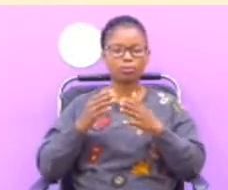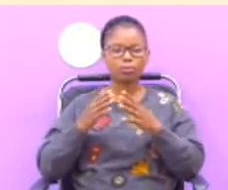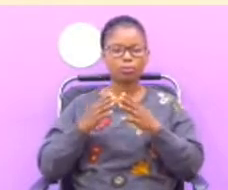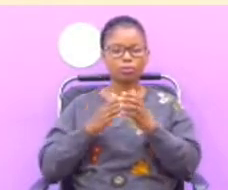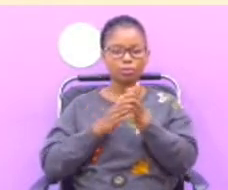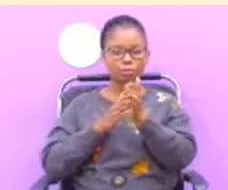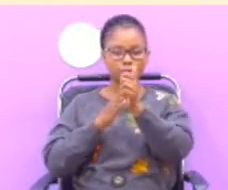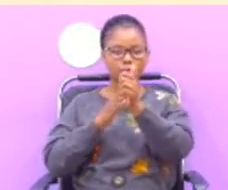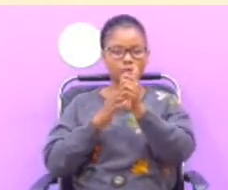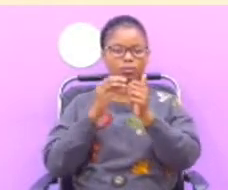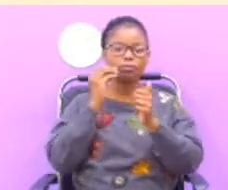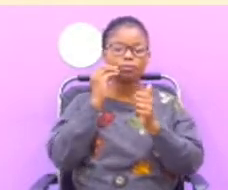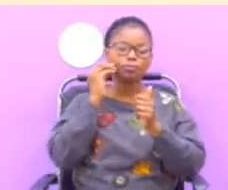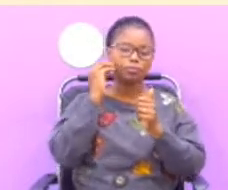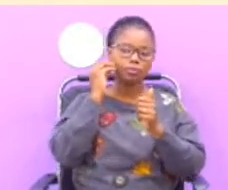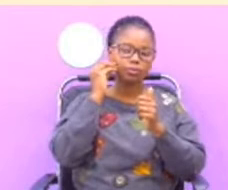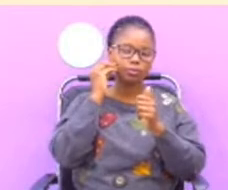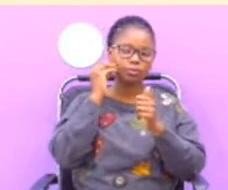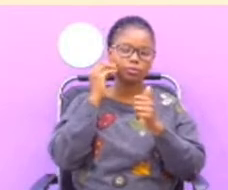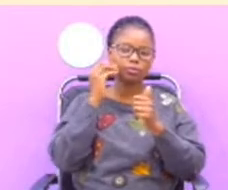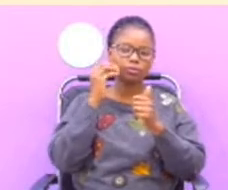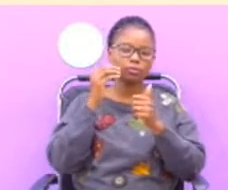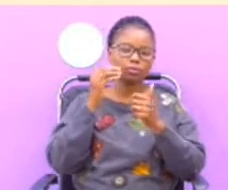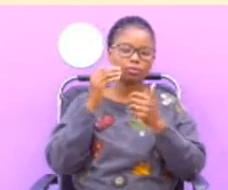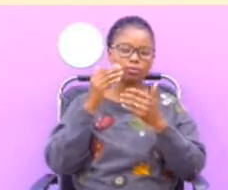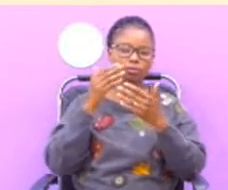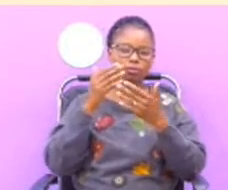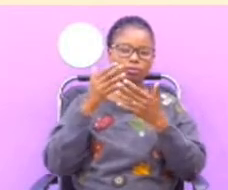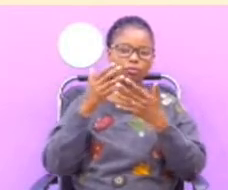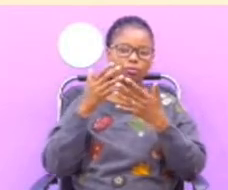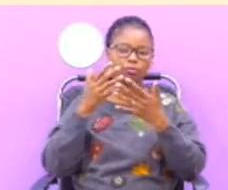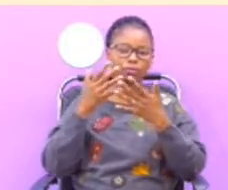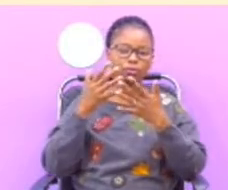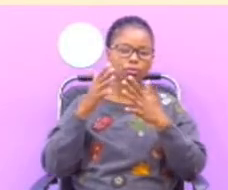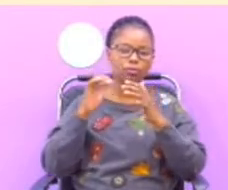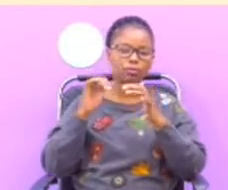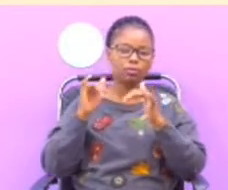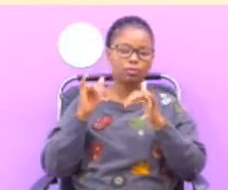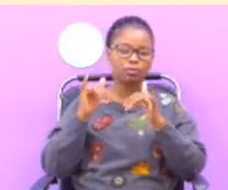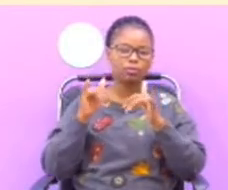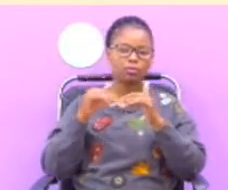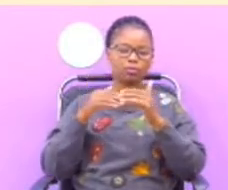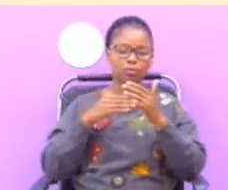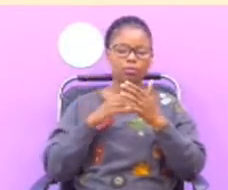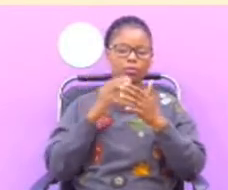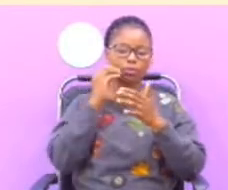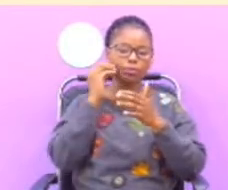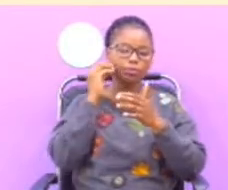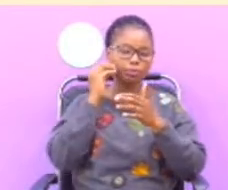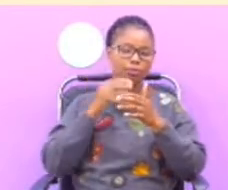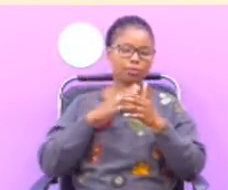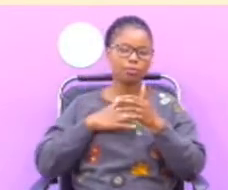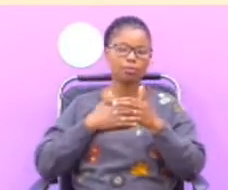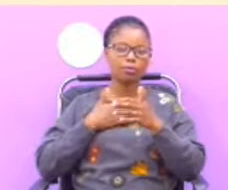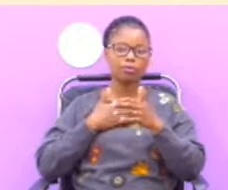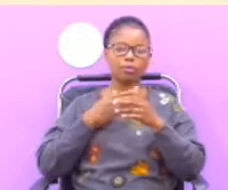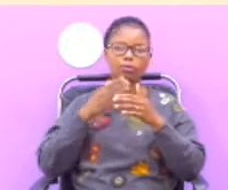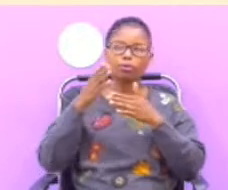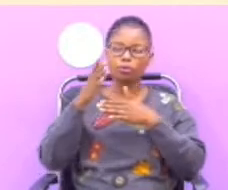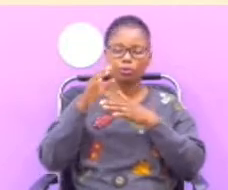na nginyie mucie na tigani na tiga na atigirire ndakinya gaida tari